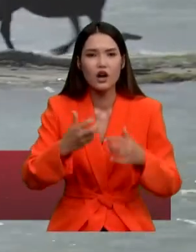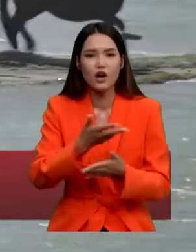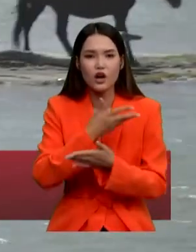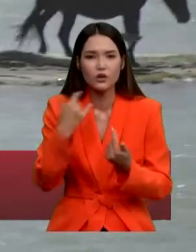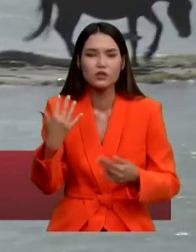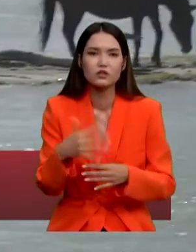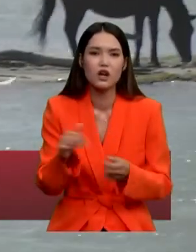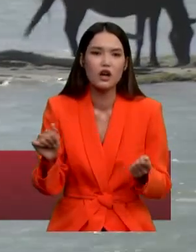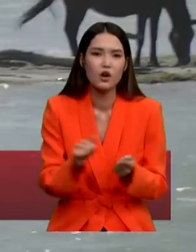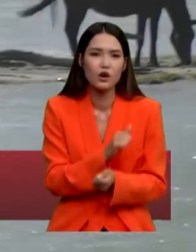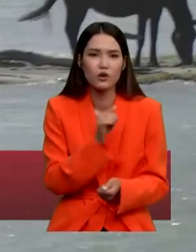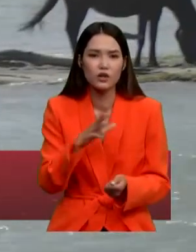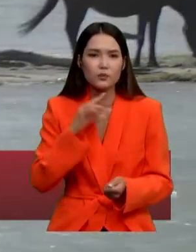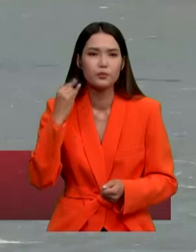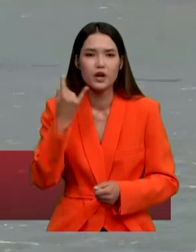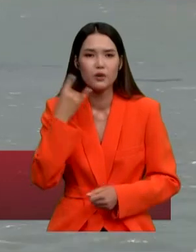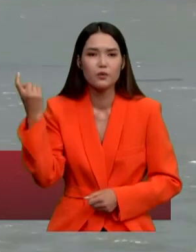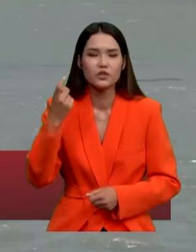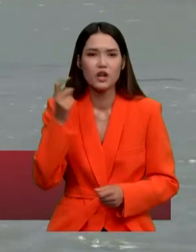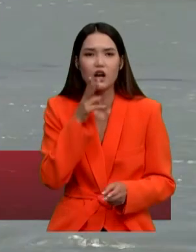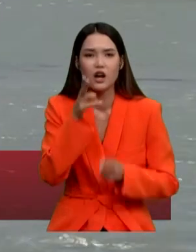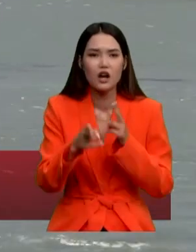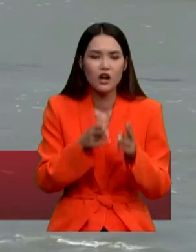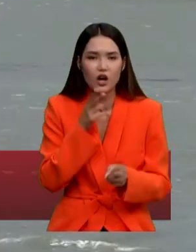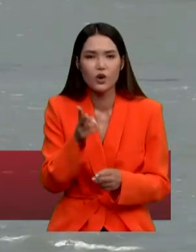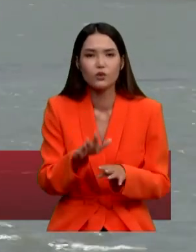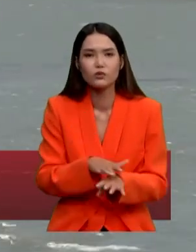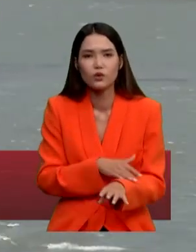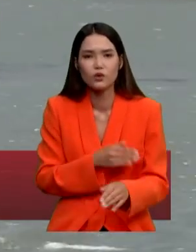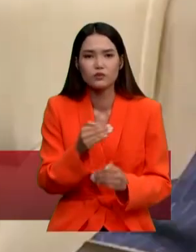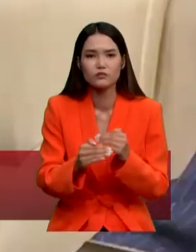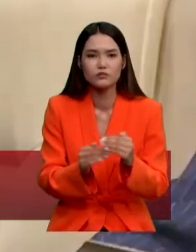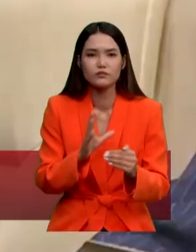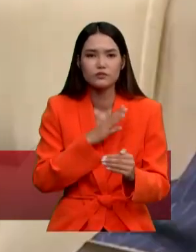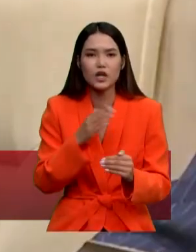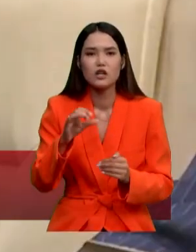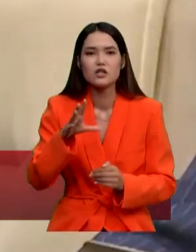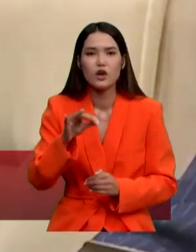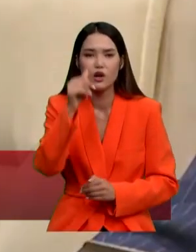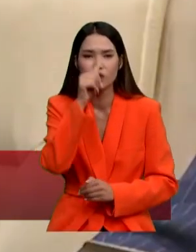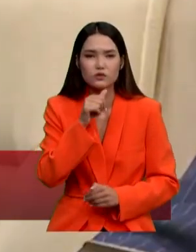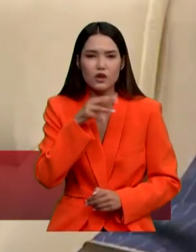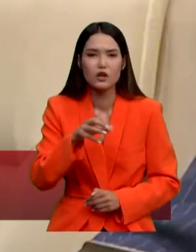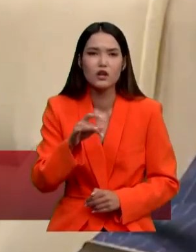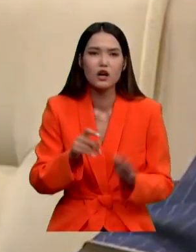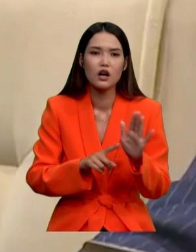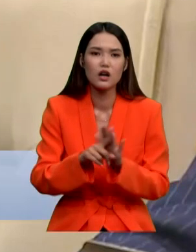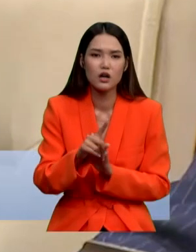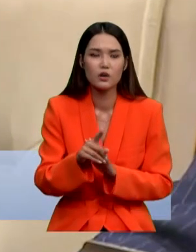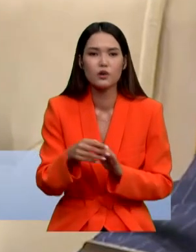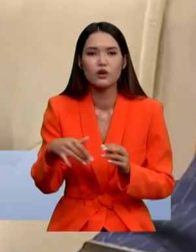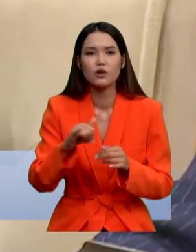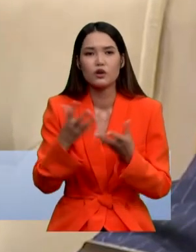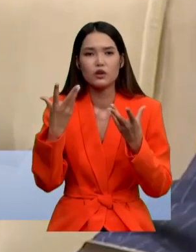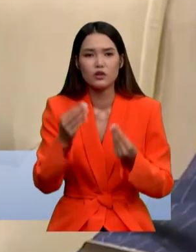қаңсып қалды. Павлодарлық шаруалардың жанайқайы парламентке жеткен. Сәуірдің соңы, мамырдың басында таситын өзен